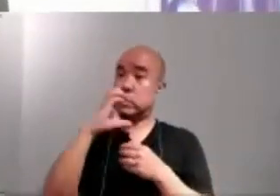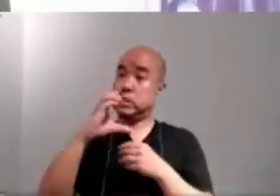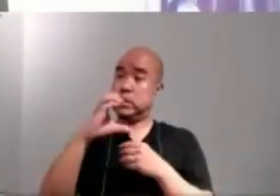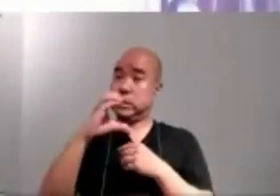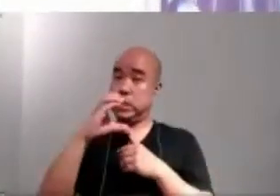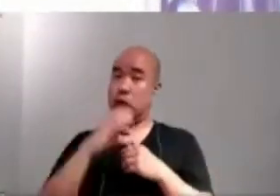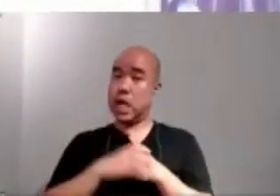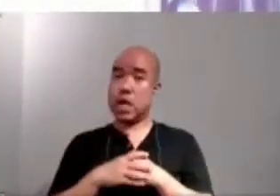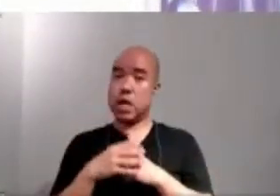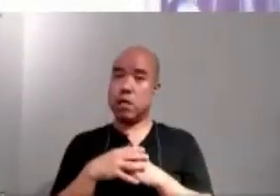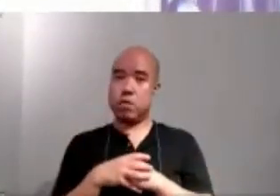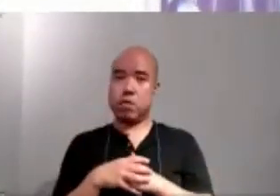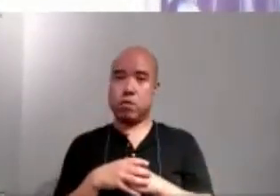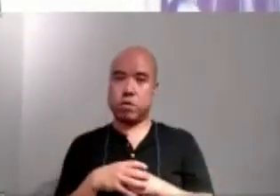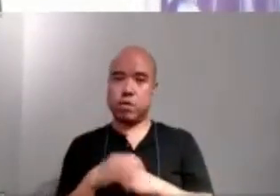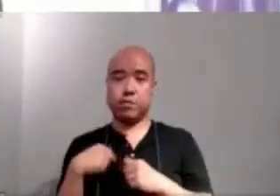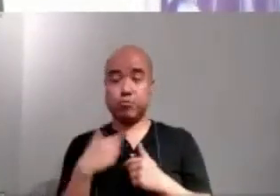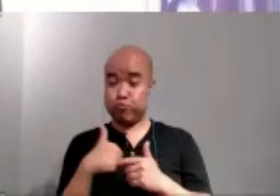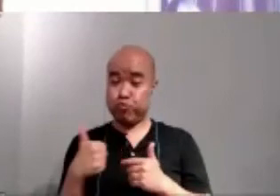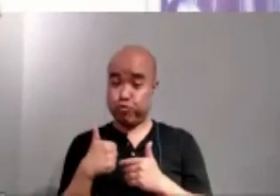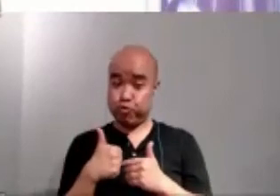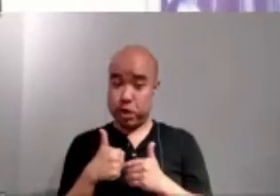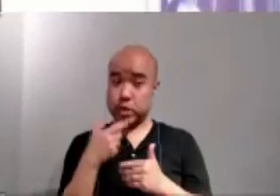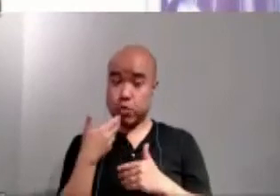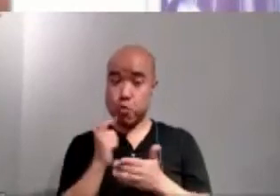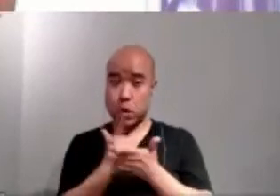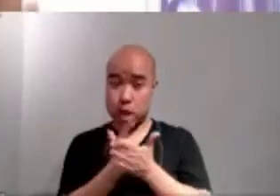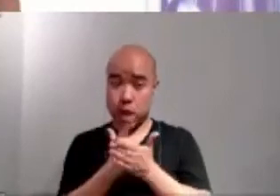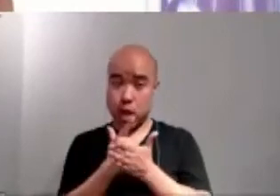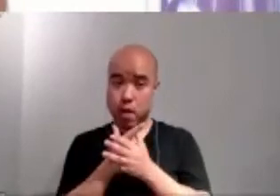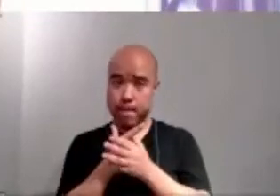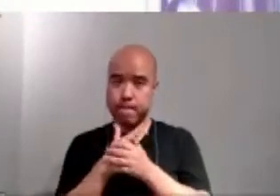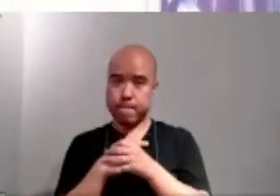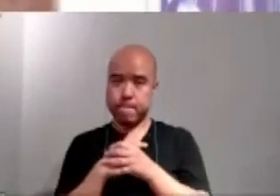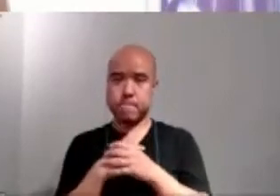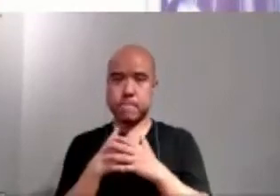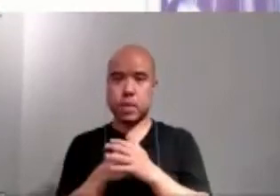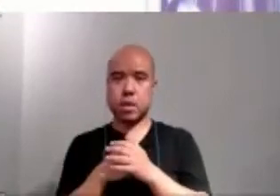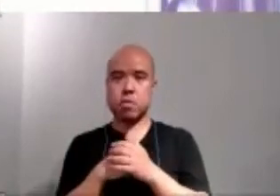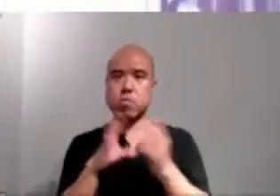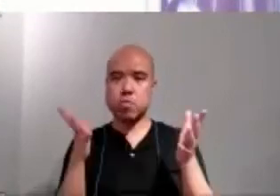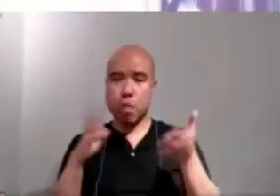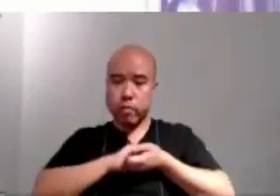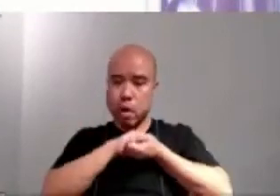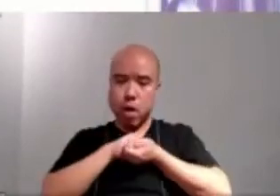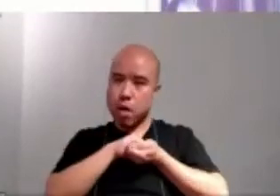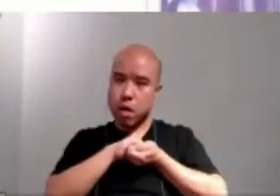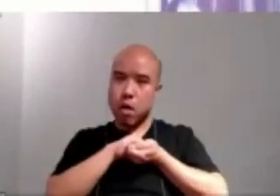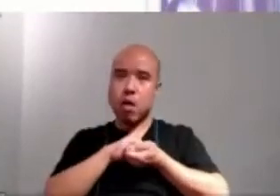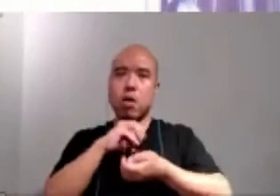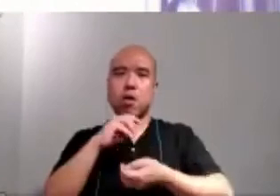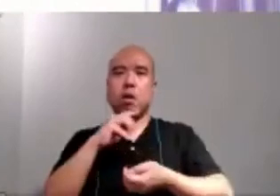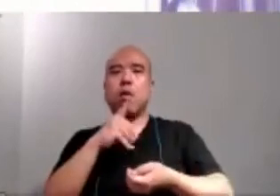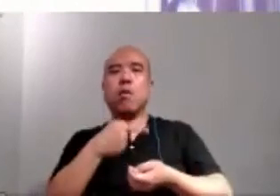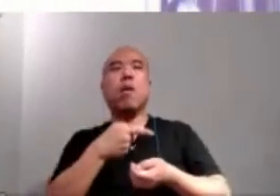是更加好的抵抗力。这样呢是 collaboration 合作呢是令到社